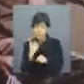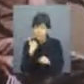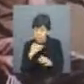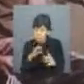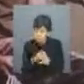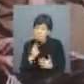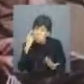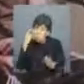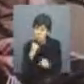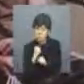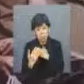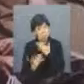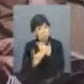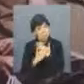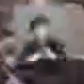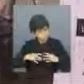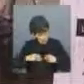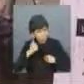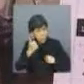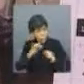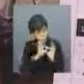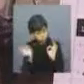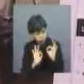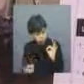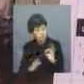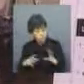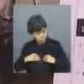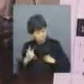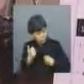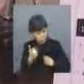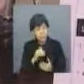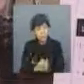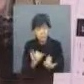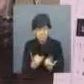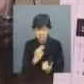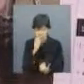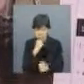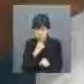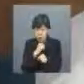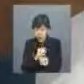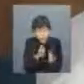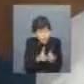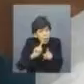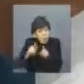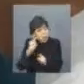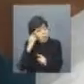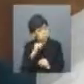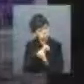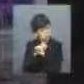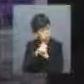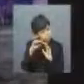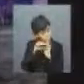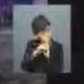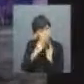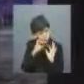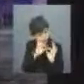องยอมรับการถูกวิพากษ์วิจารณ์เกี่ยวกับบทความที่นำมาใช้หาเสียงขณะเดียวกันยังเห็นว่าการที่หลายฝ่ายมองว่าควรจะมีขอบเขตในการควบคุม